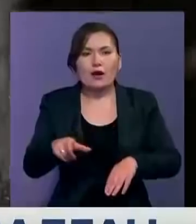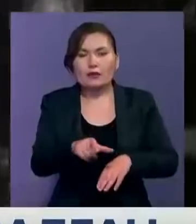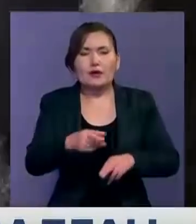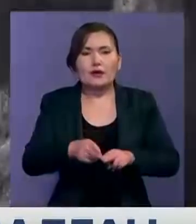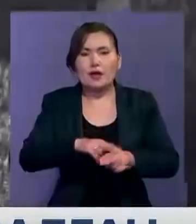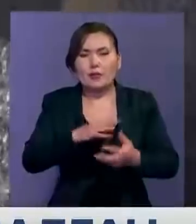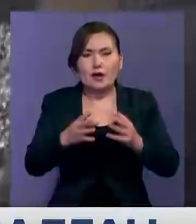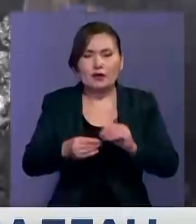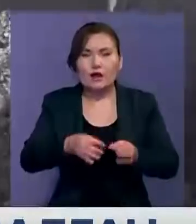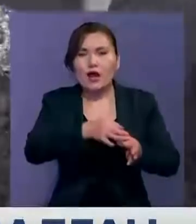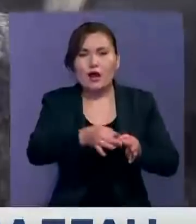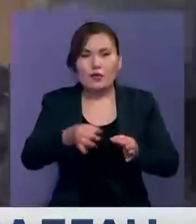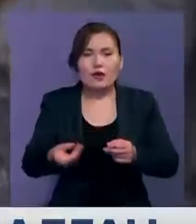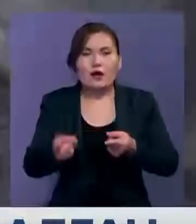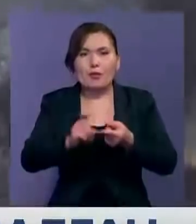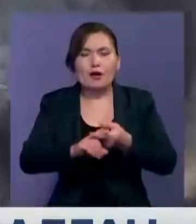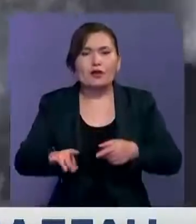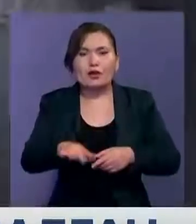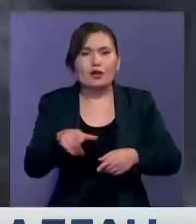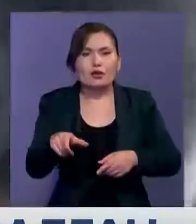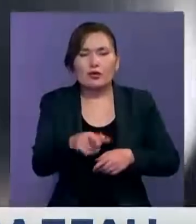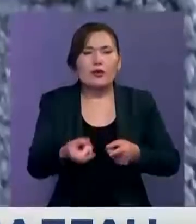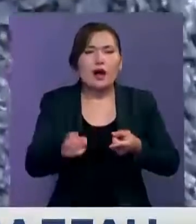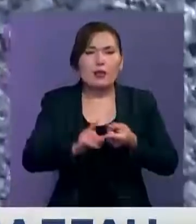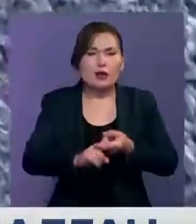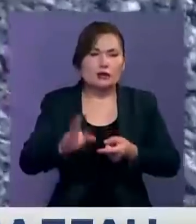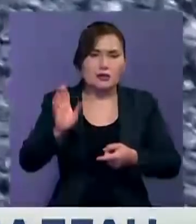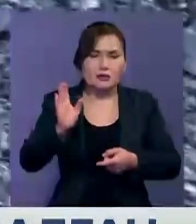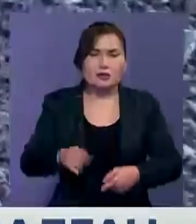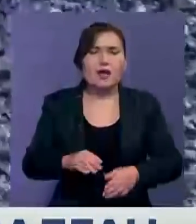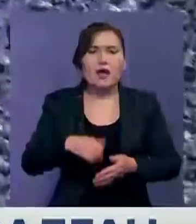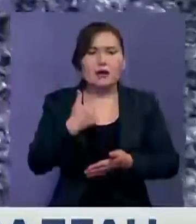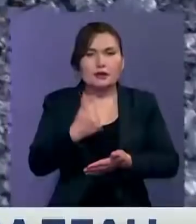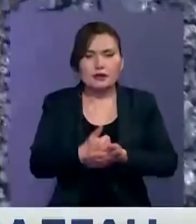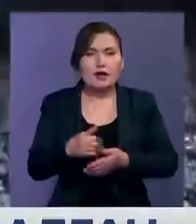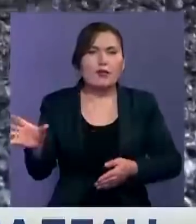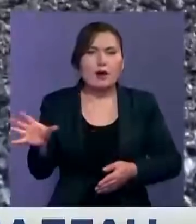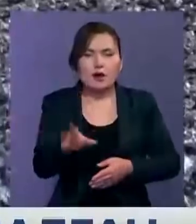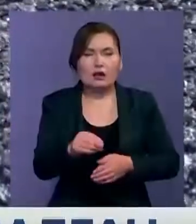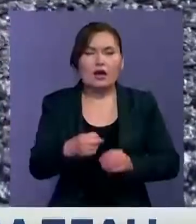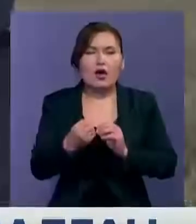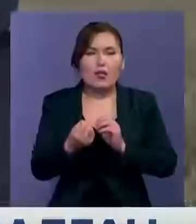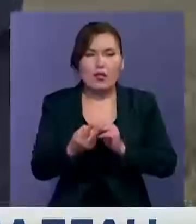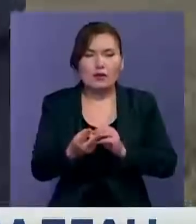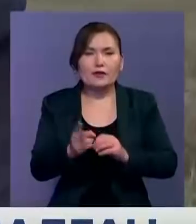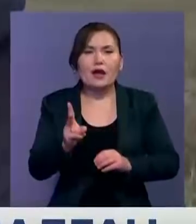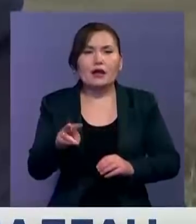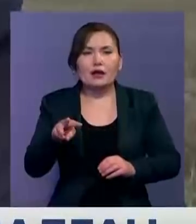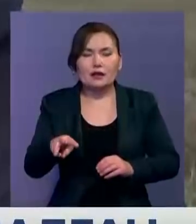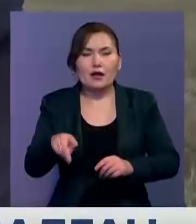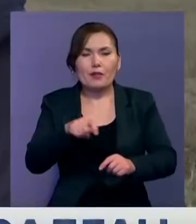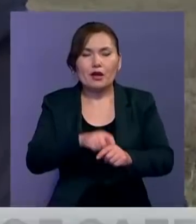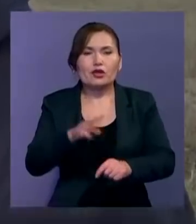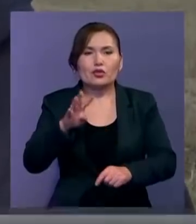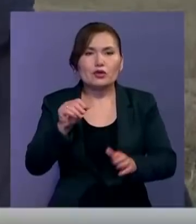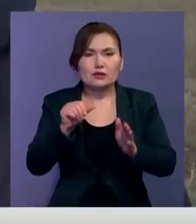және Ленинский ауылдарын республикалық трассамен байланыстырады. Негізінде барлығы осы 12 шақырымға